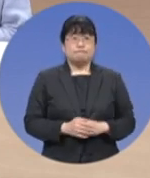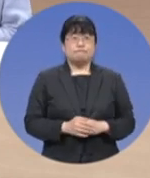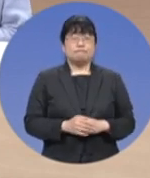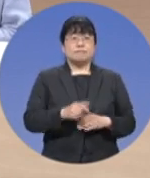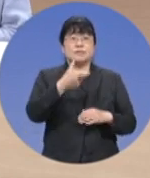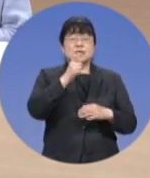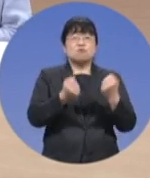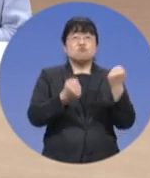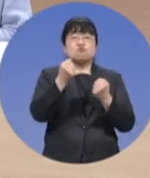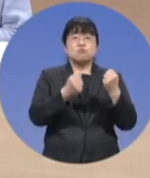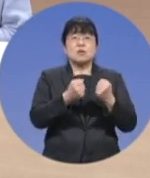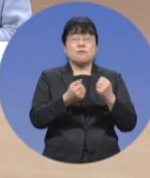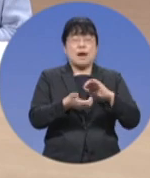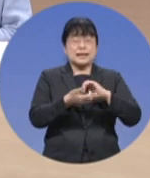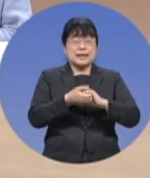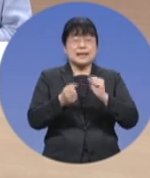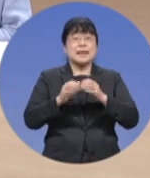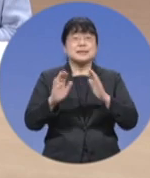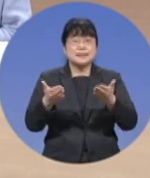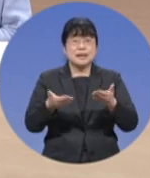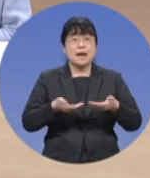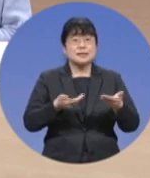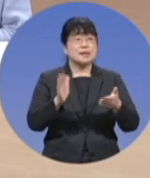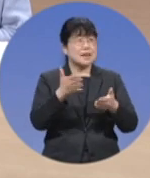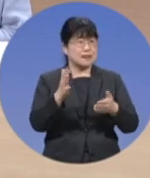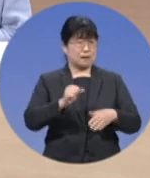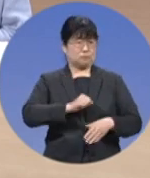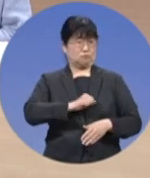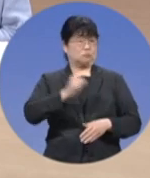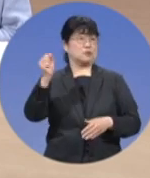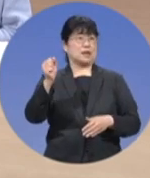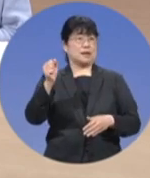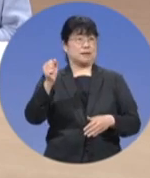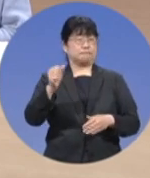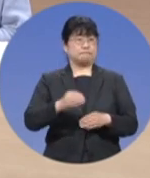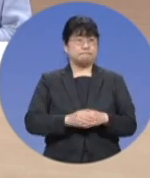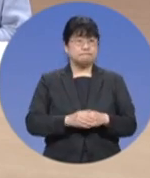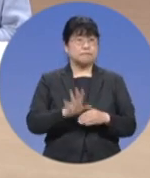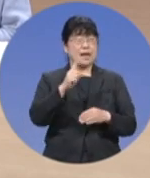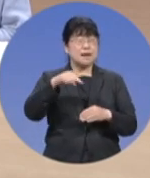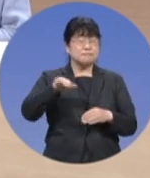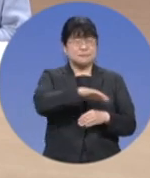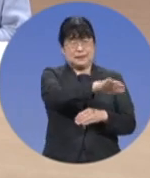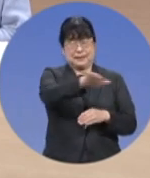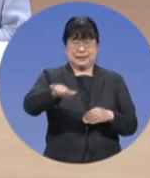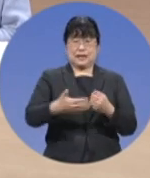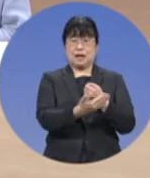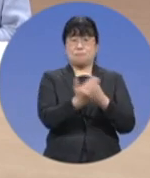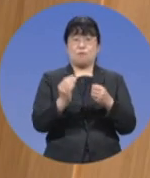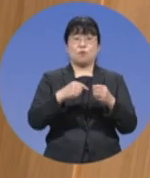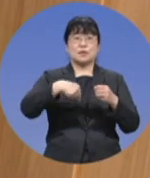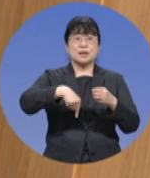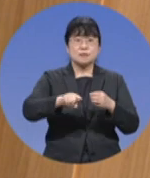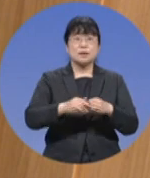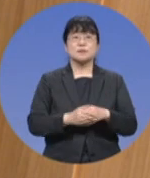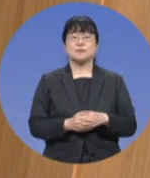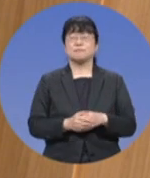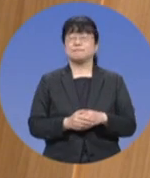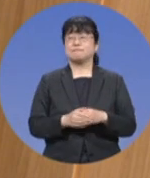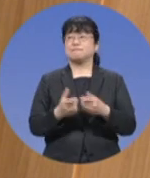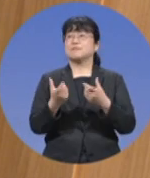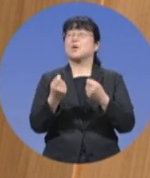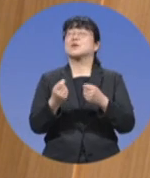酒運転は絶対しない、させない、許さないを県総ぐるみで守っていきましょう。 そう